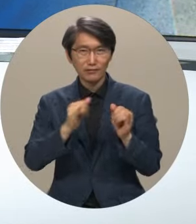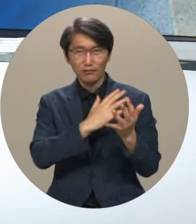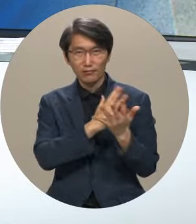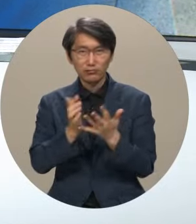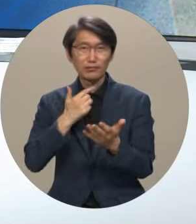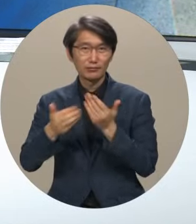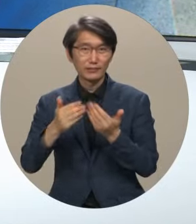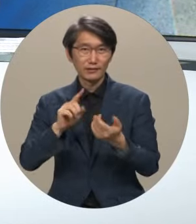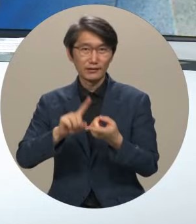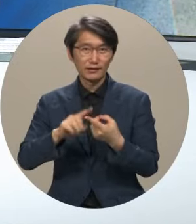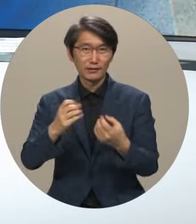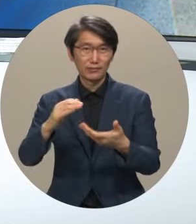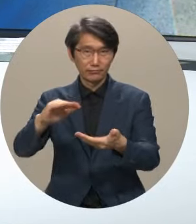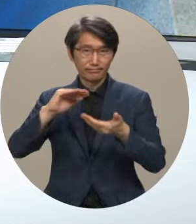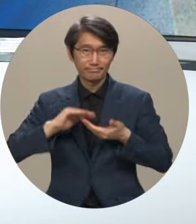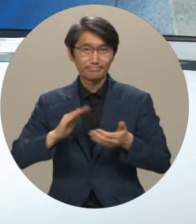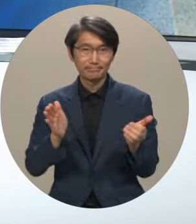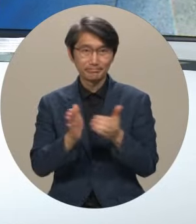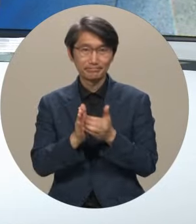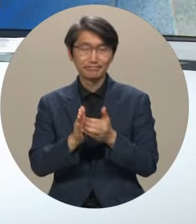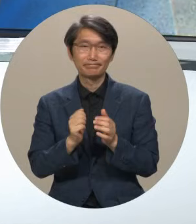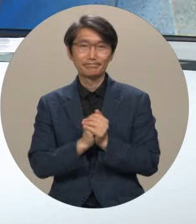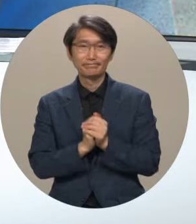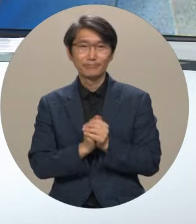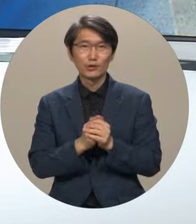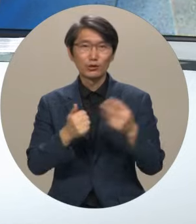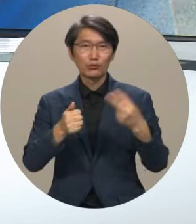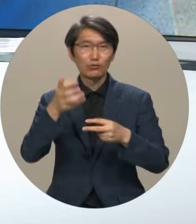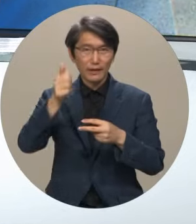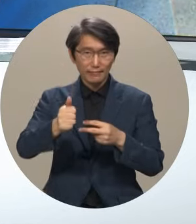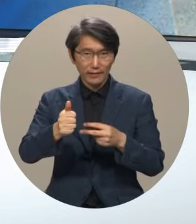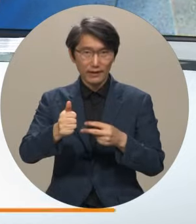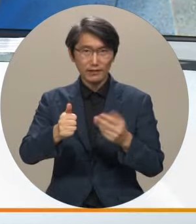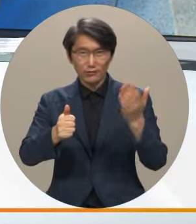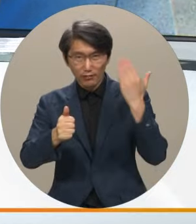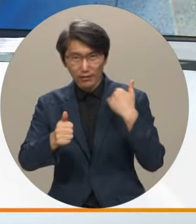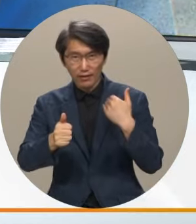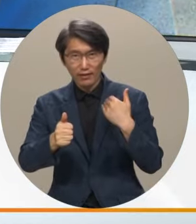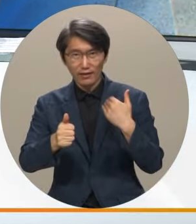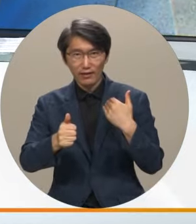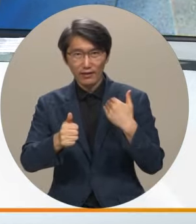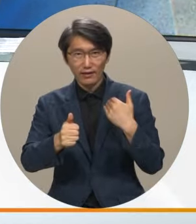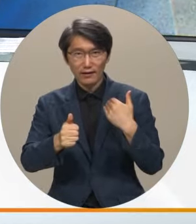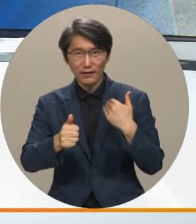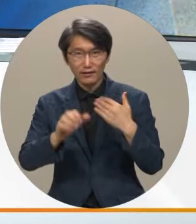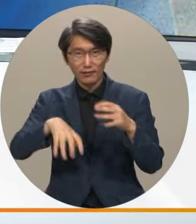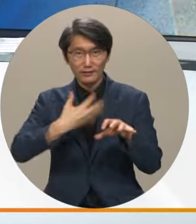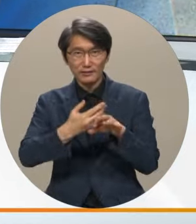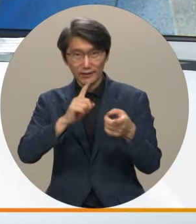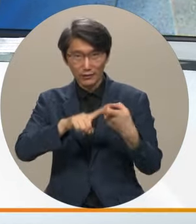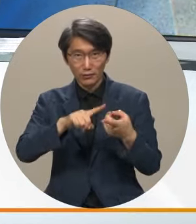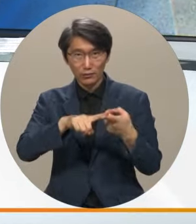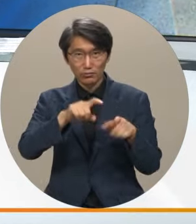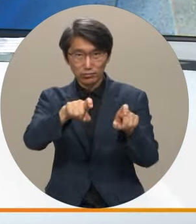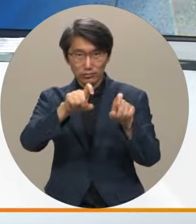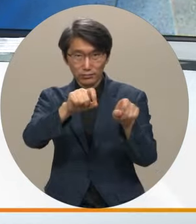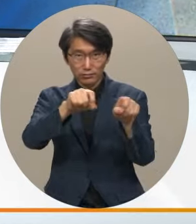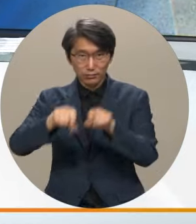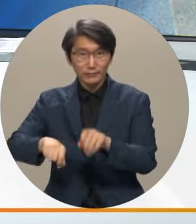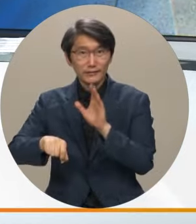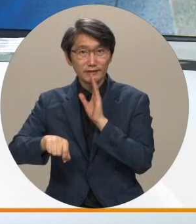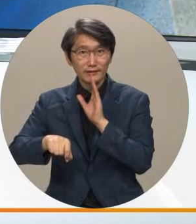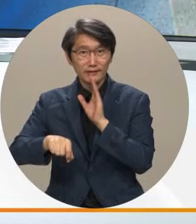경험에 대해서 말씀해 주셨습니다. 자, 전임 교육감의 혁신 교육 정책은 계승하시겠다는 게 기본 입장인 걸로 알고